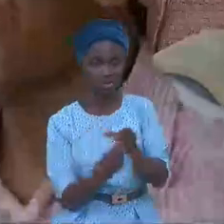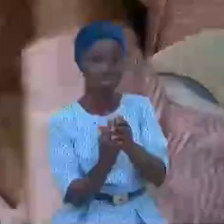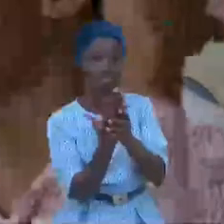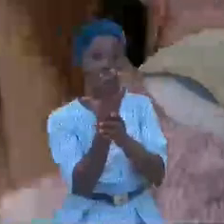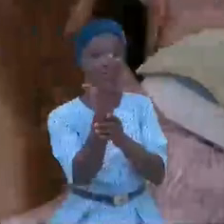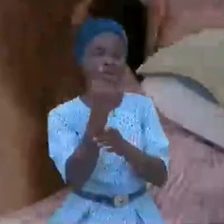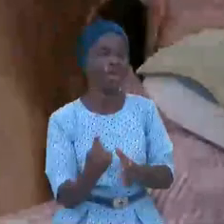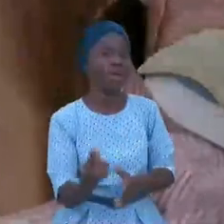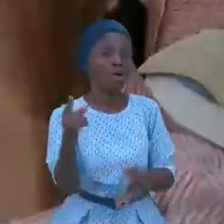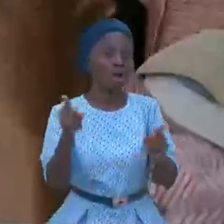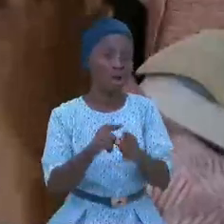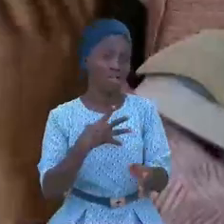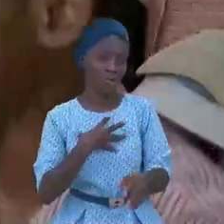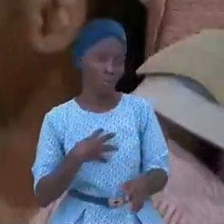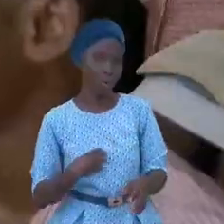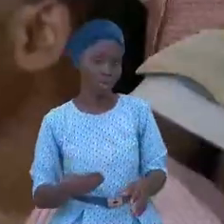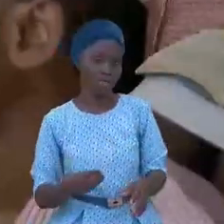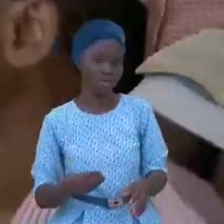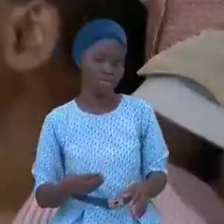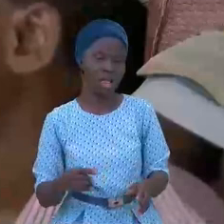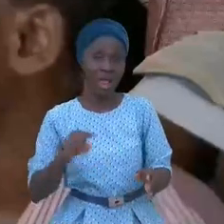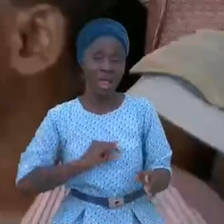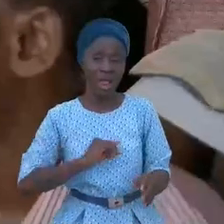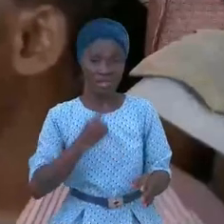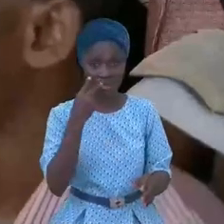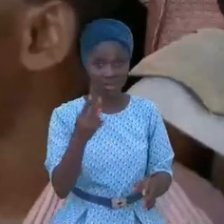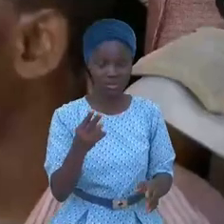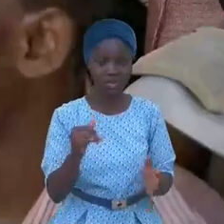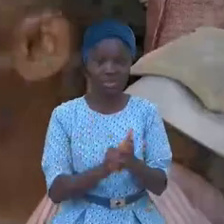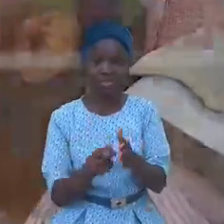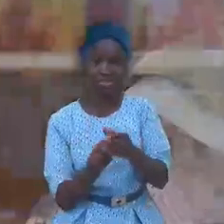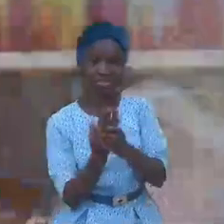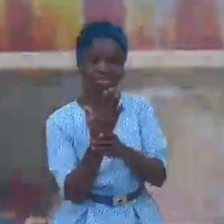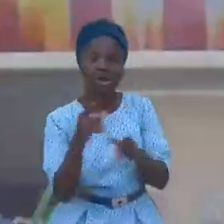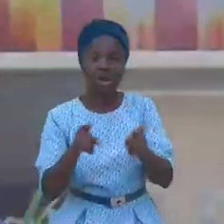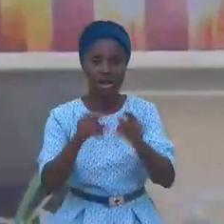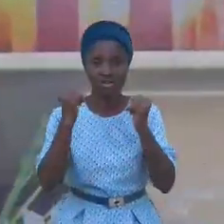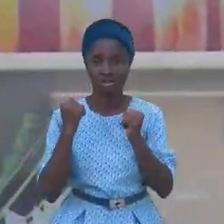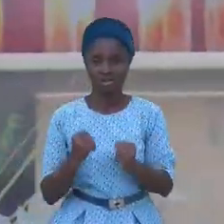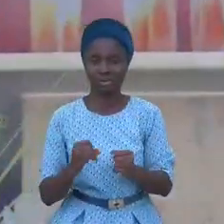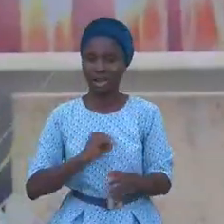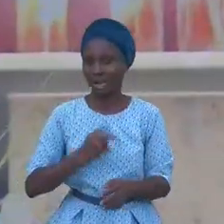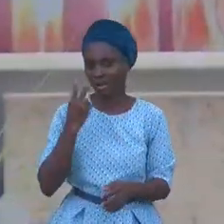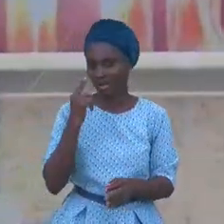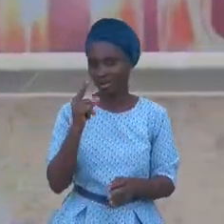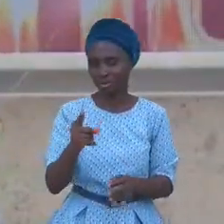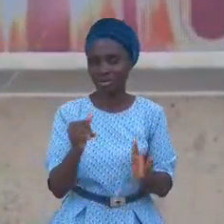lit. Je te vois grandir assez fort. Je te vois les exploits du